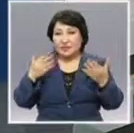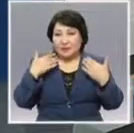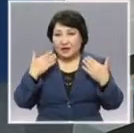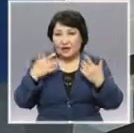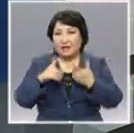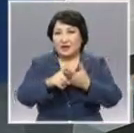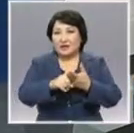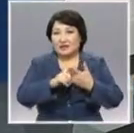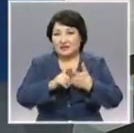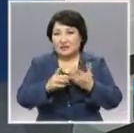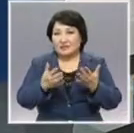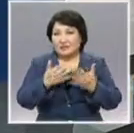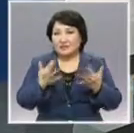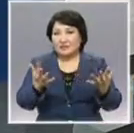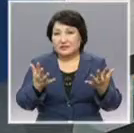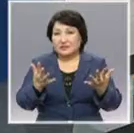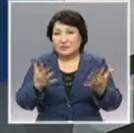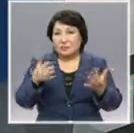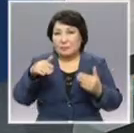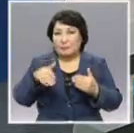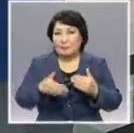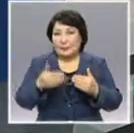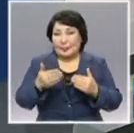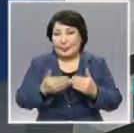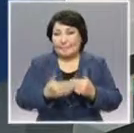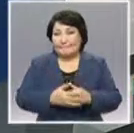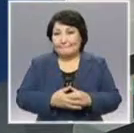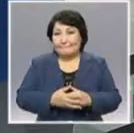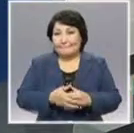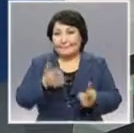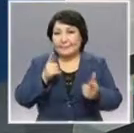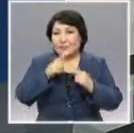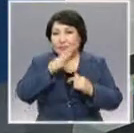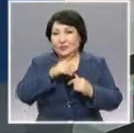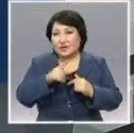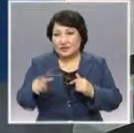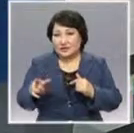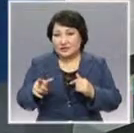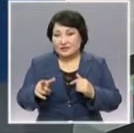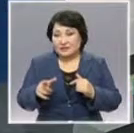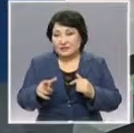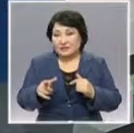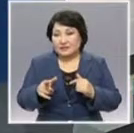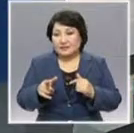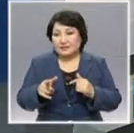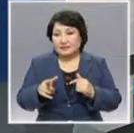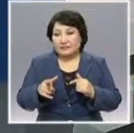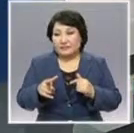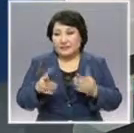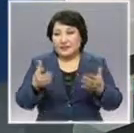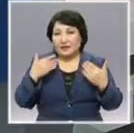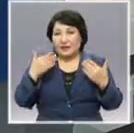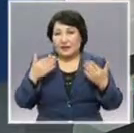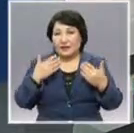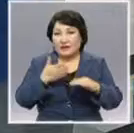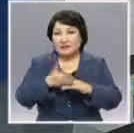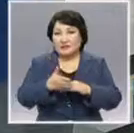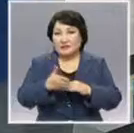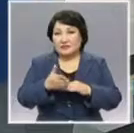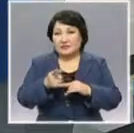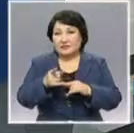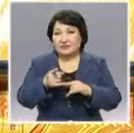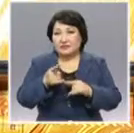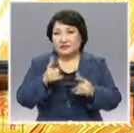байланысты қашан? Не үшін жол қазылды? Қазіргі уақытта мына управление призода пользования деген управление қалада бар. Солар